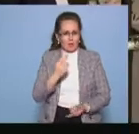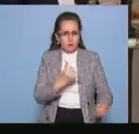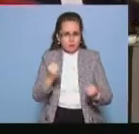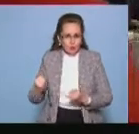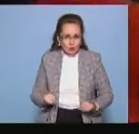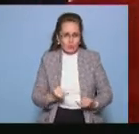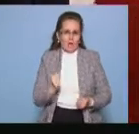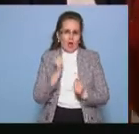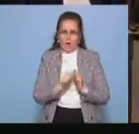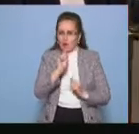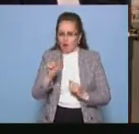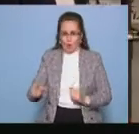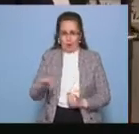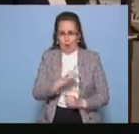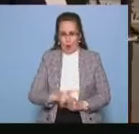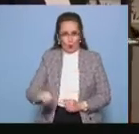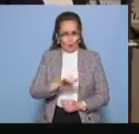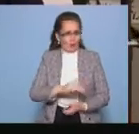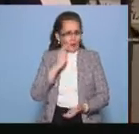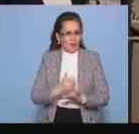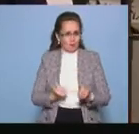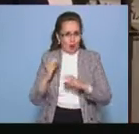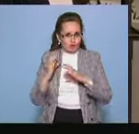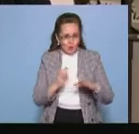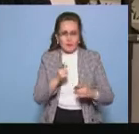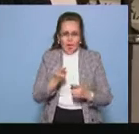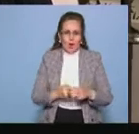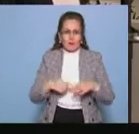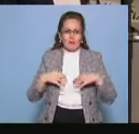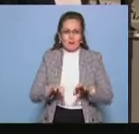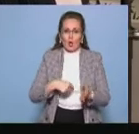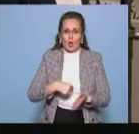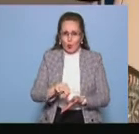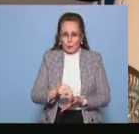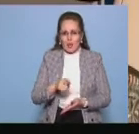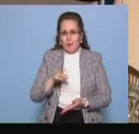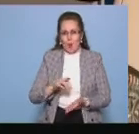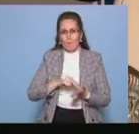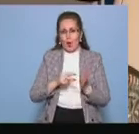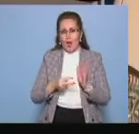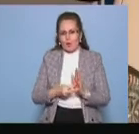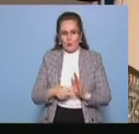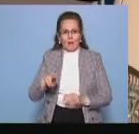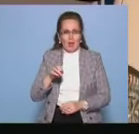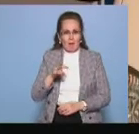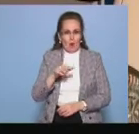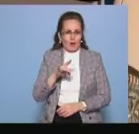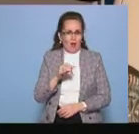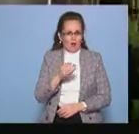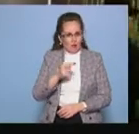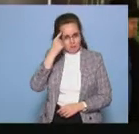машины есть в каждом районе республики. Транспорт закупили по нацпроекту «Демография», инициированному президентом страны Владимиром